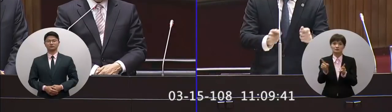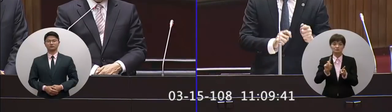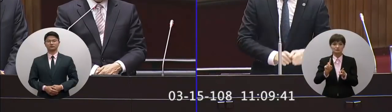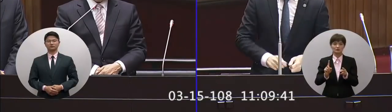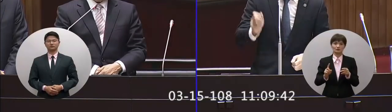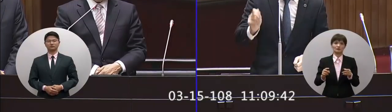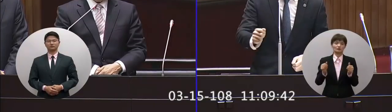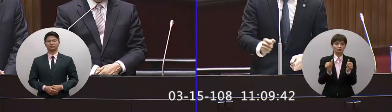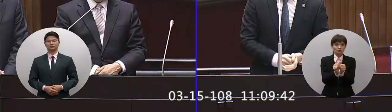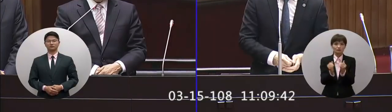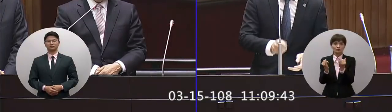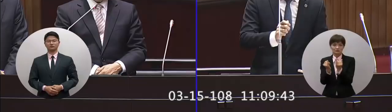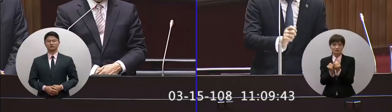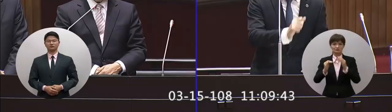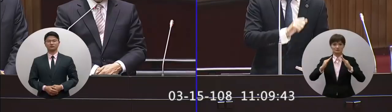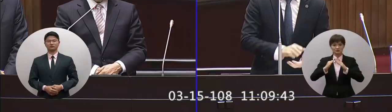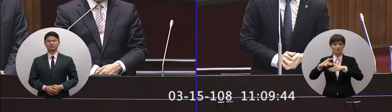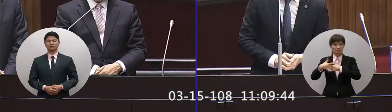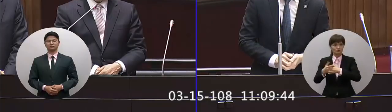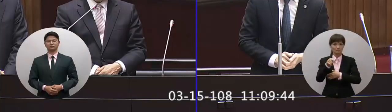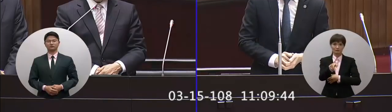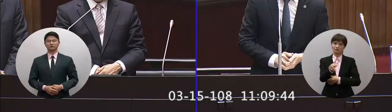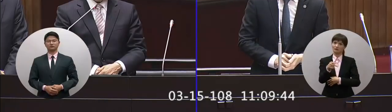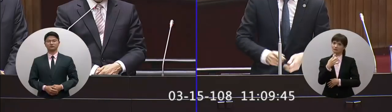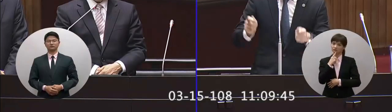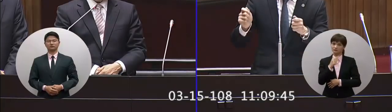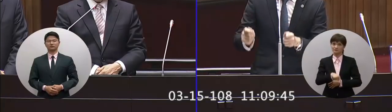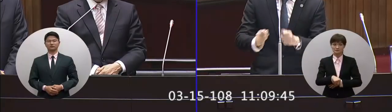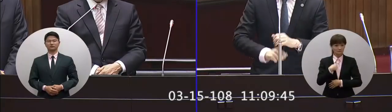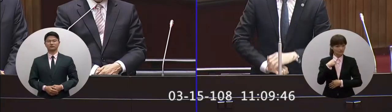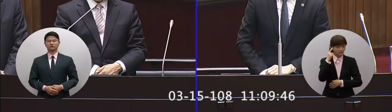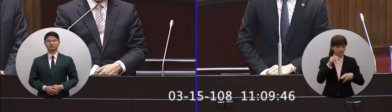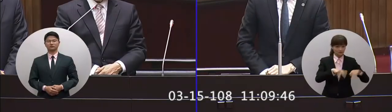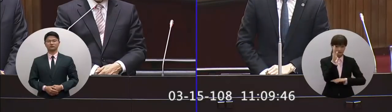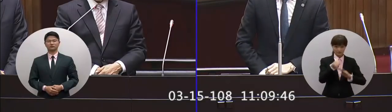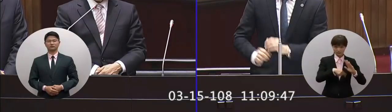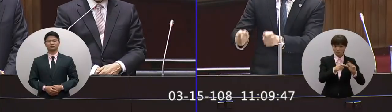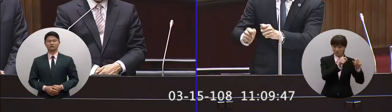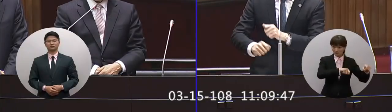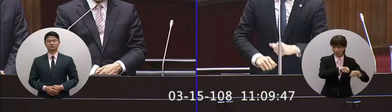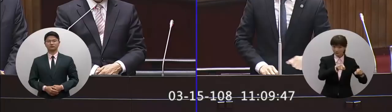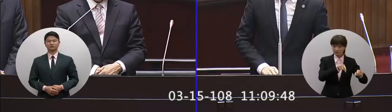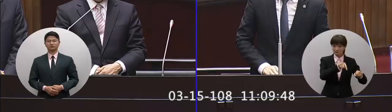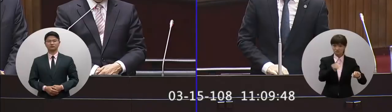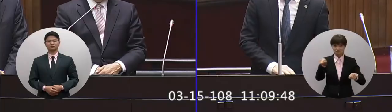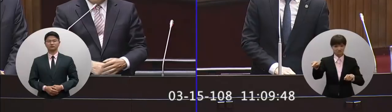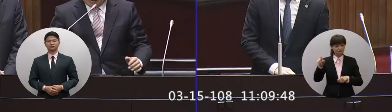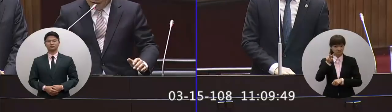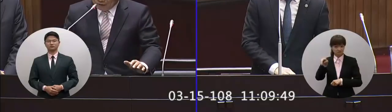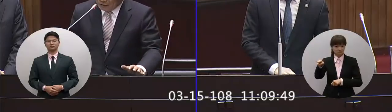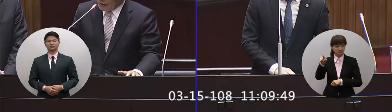尼敢有符合？照你的理解，照你即马推出家己行政院版本，这敢有符合宪法的这个保